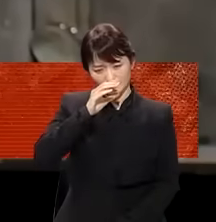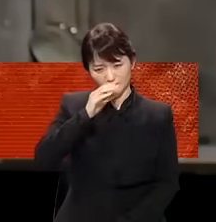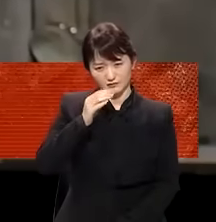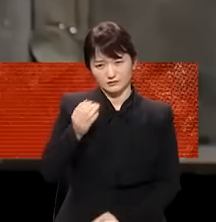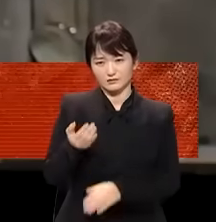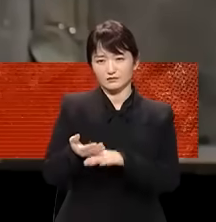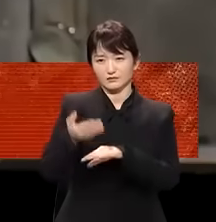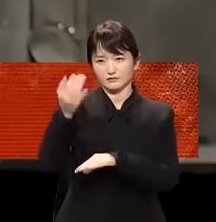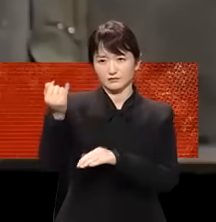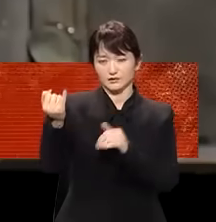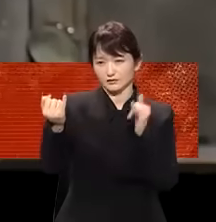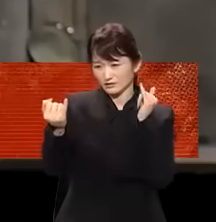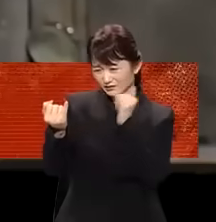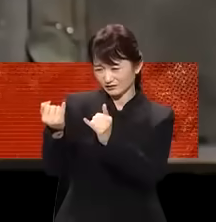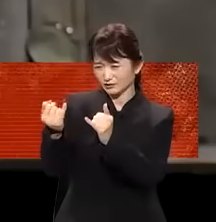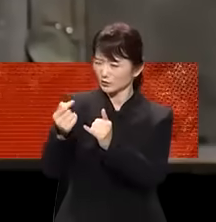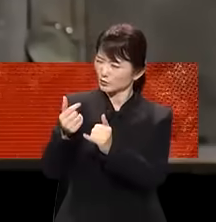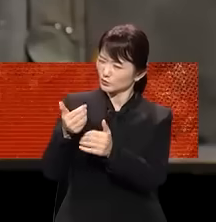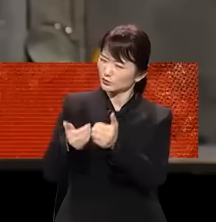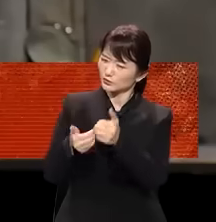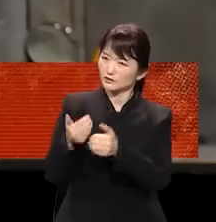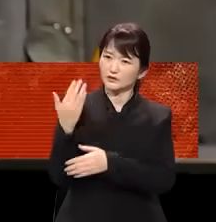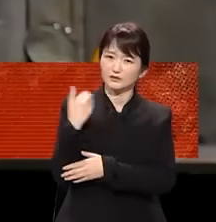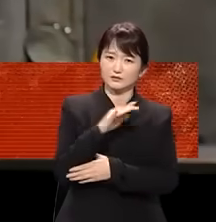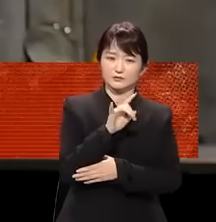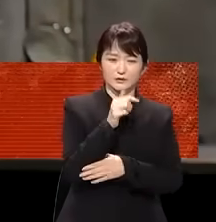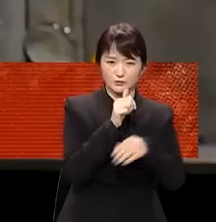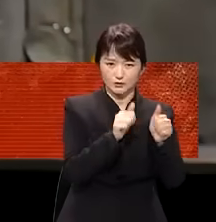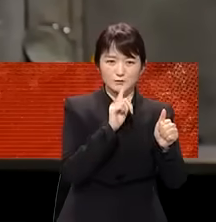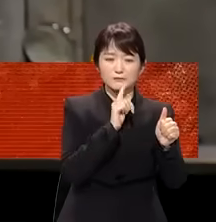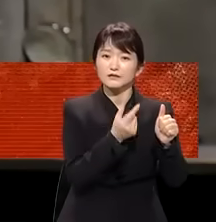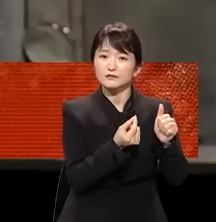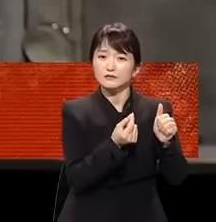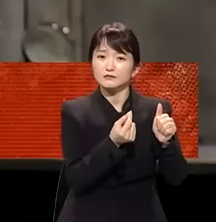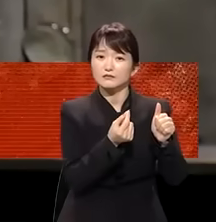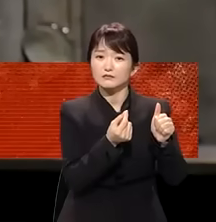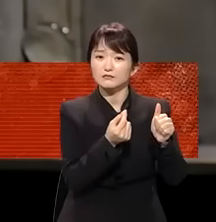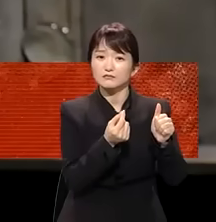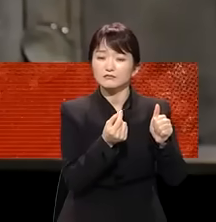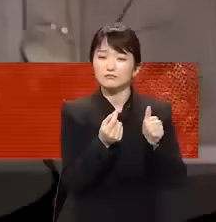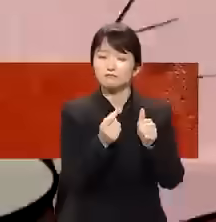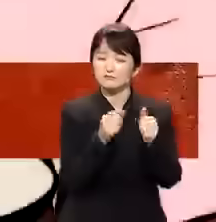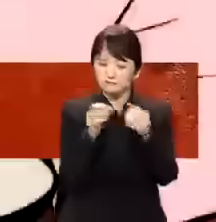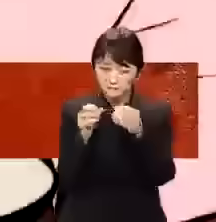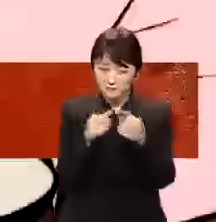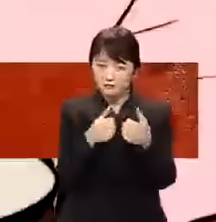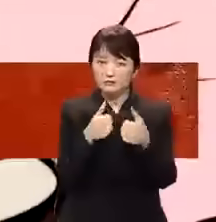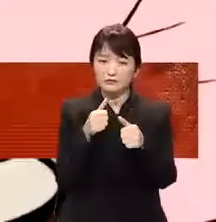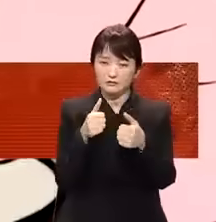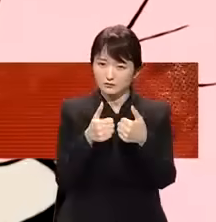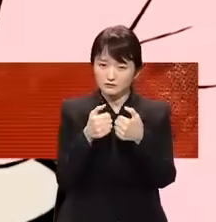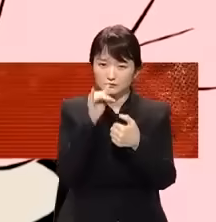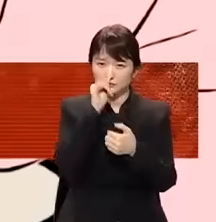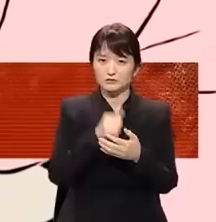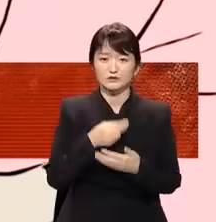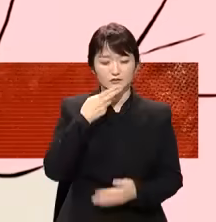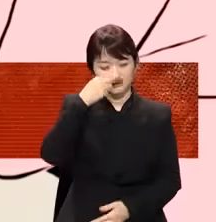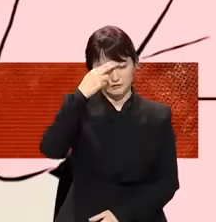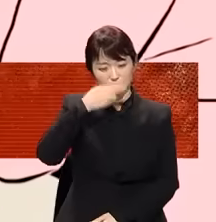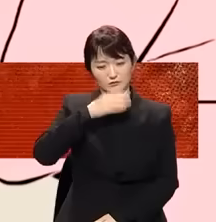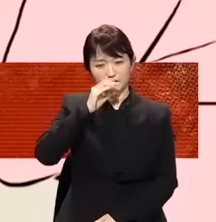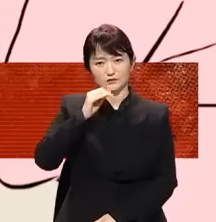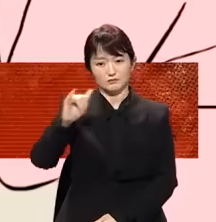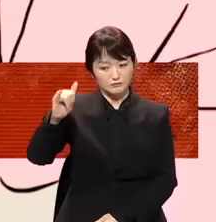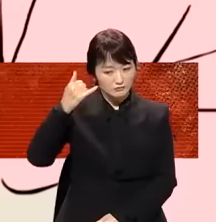걸리네요 그 전까지만해도 저도 백성문 변호사님 말씀처럼 뭐 그럴 수 있다고 생각이 드는데 그리고 술 먹고 전화하면 끊어